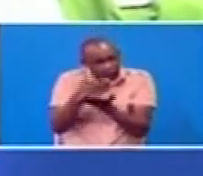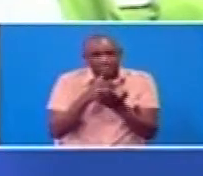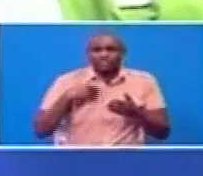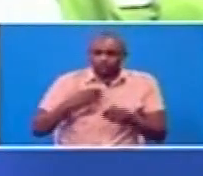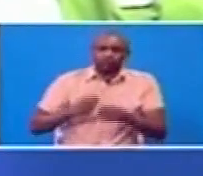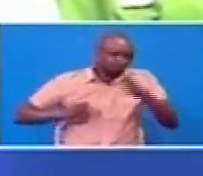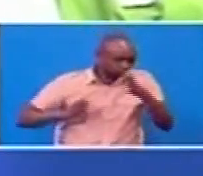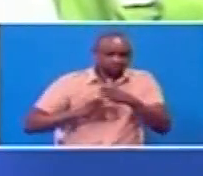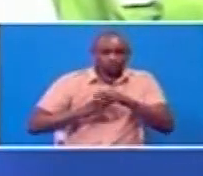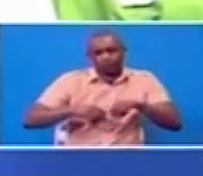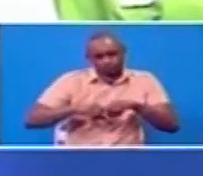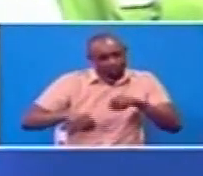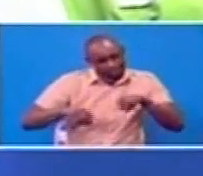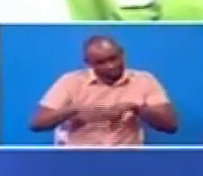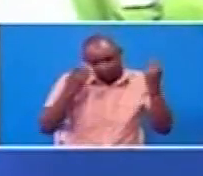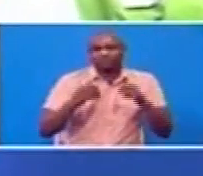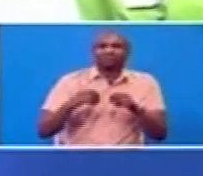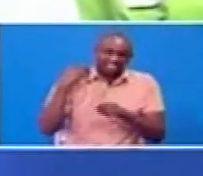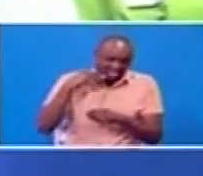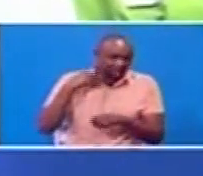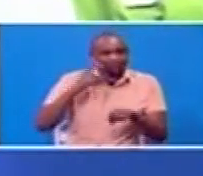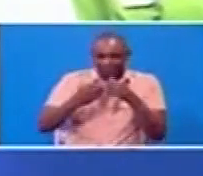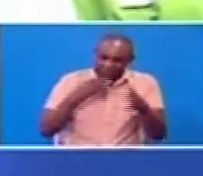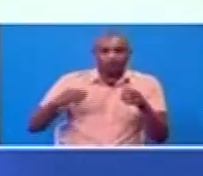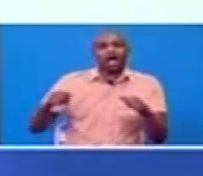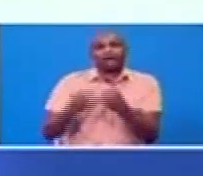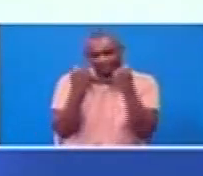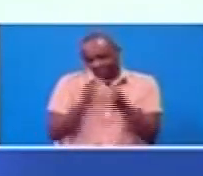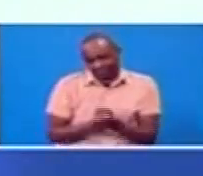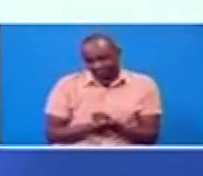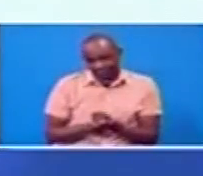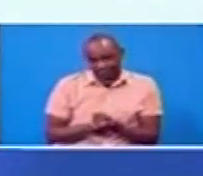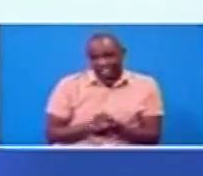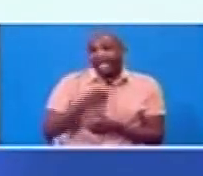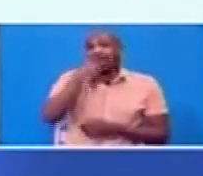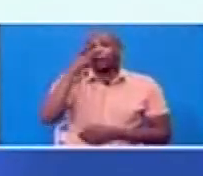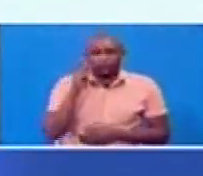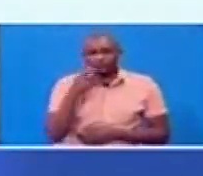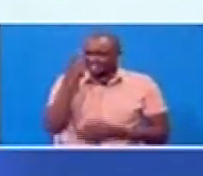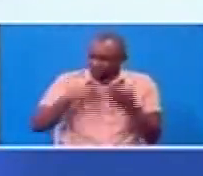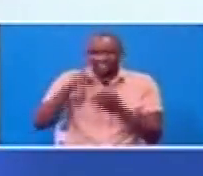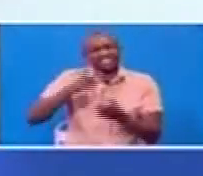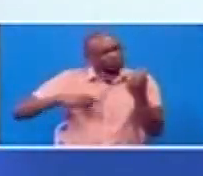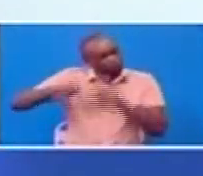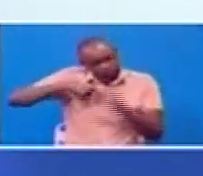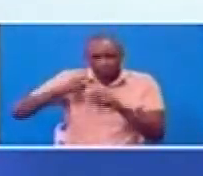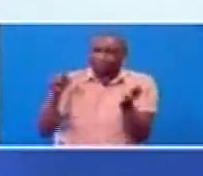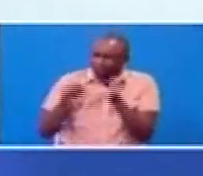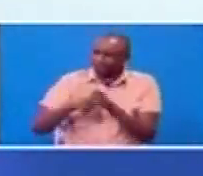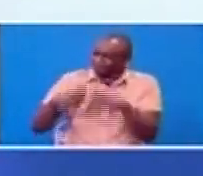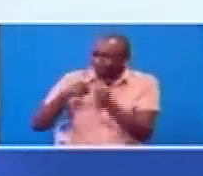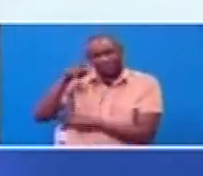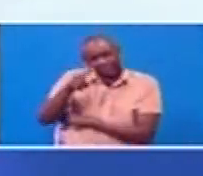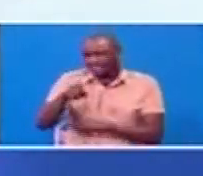and mitigate its effects when it happens. Kalonzo alishitumu vikali rabsha hizo, huku akidai